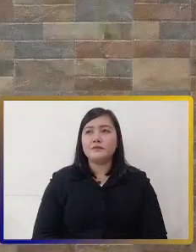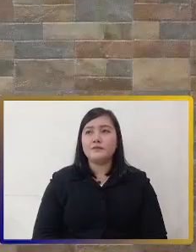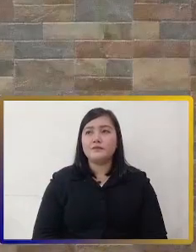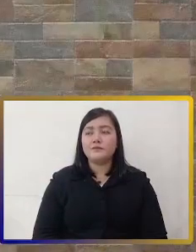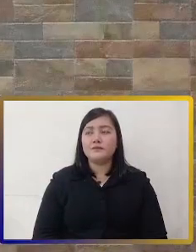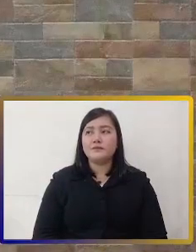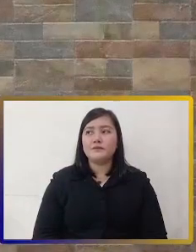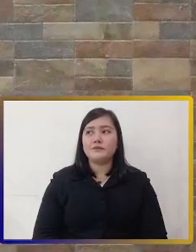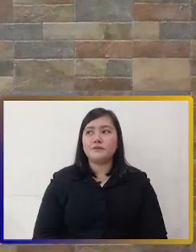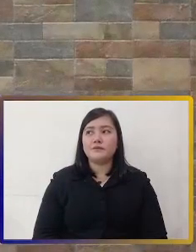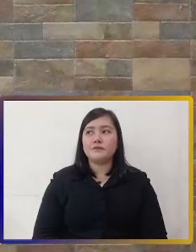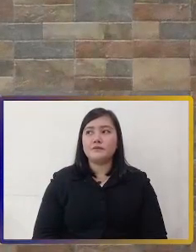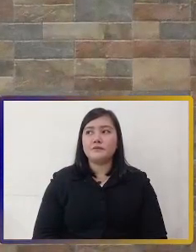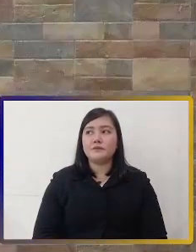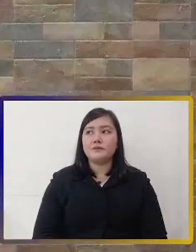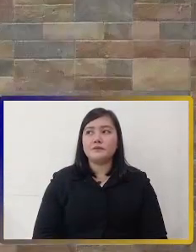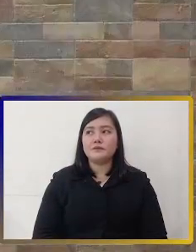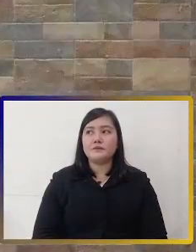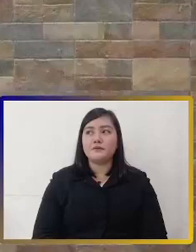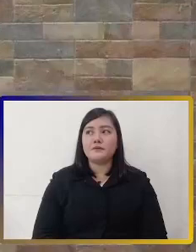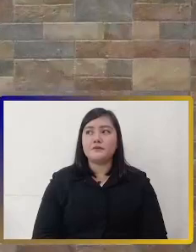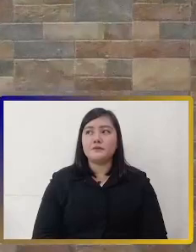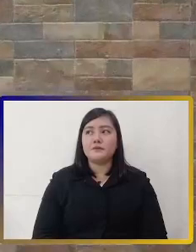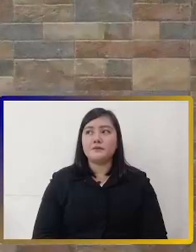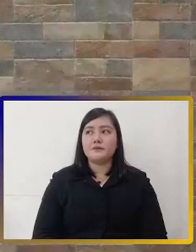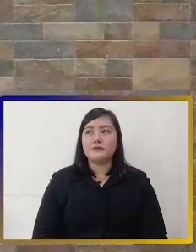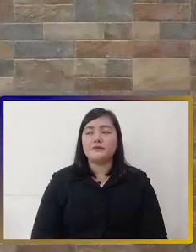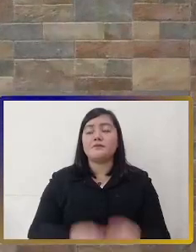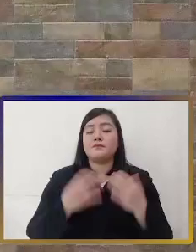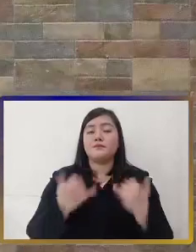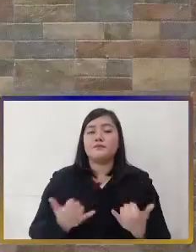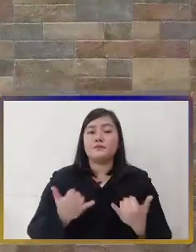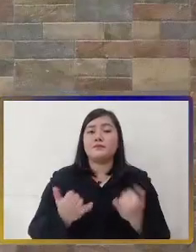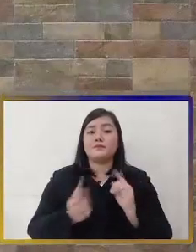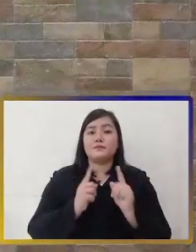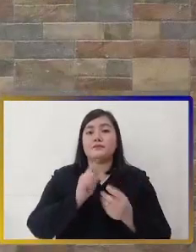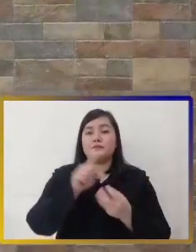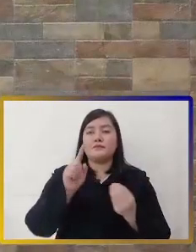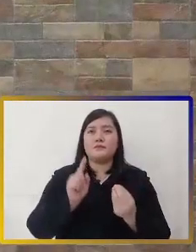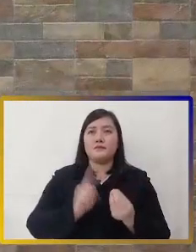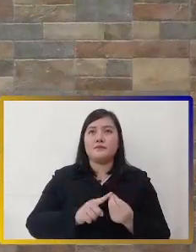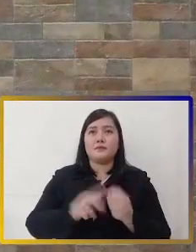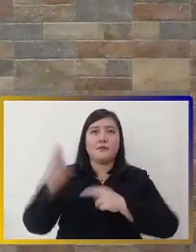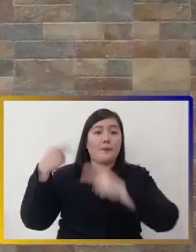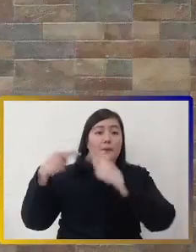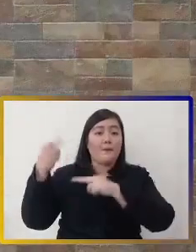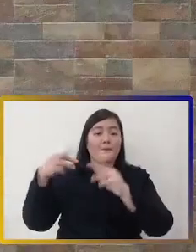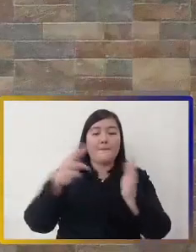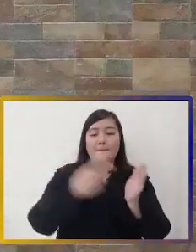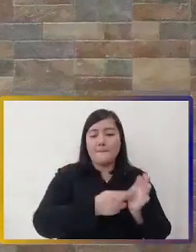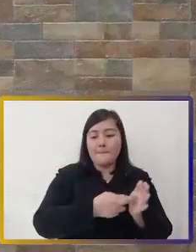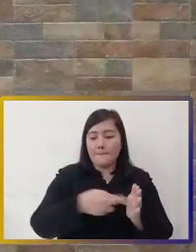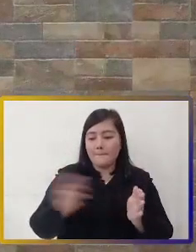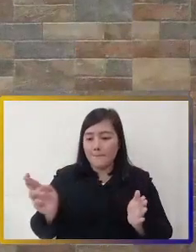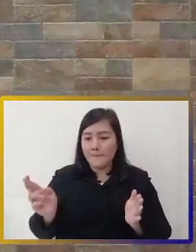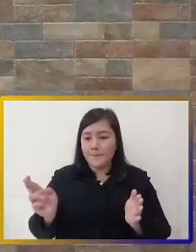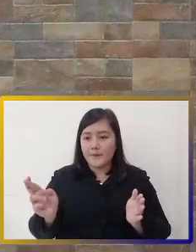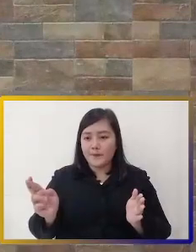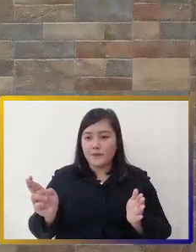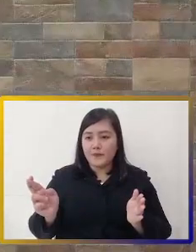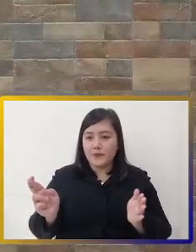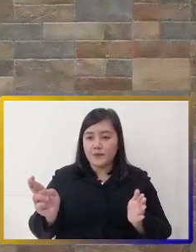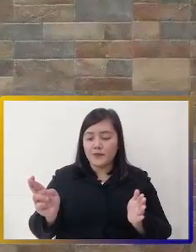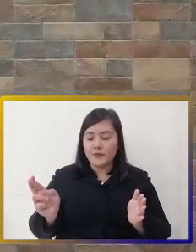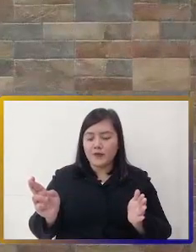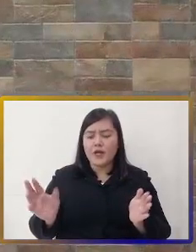tinatawag po nating historical eliminations, therefore, pupuntahan lang natin ulit doon sa timeline na meron po tayo, doon